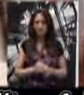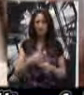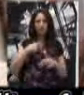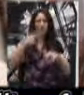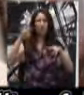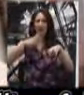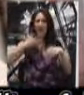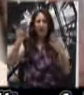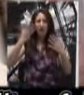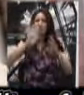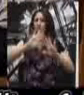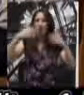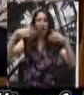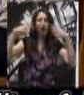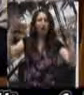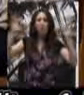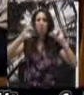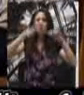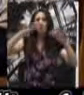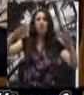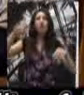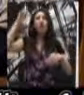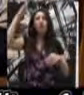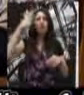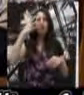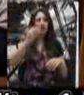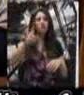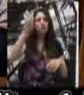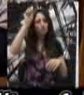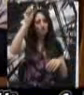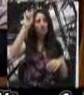مش عاوز حاجه اكتر من كده. ربنا كريم ان شاء الله